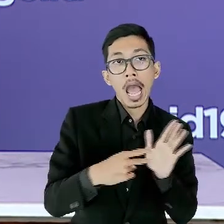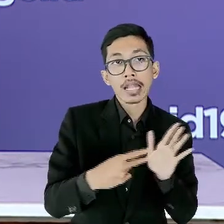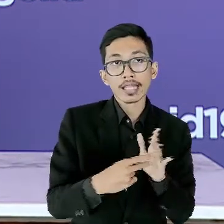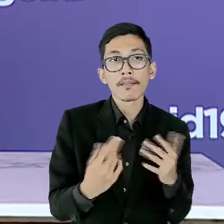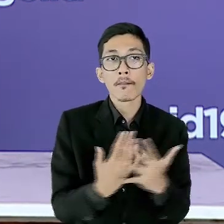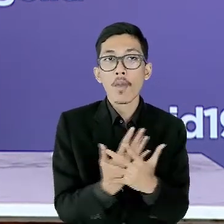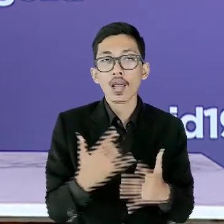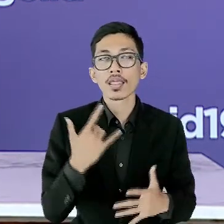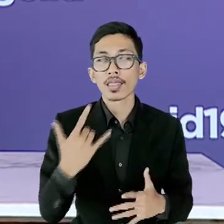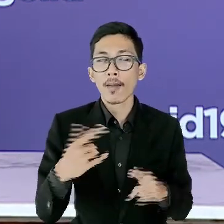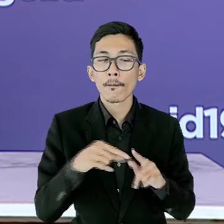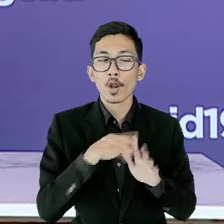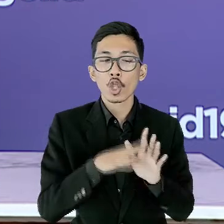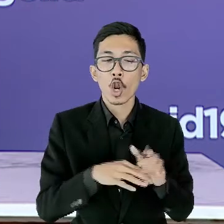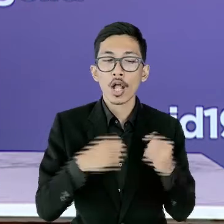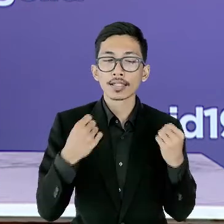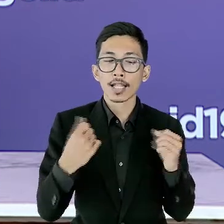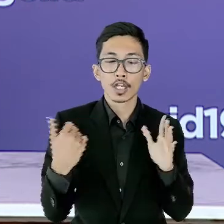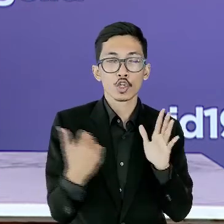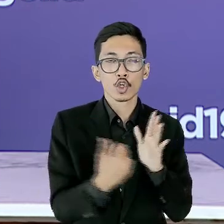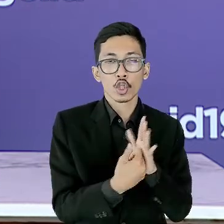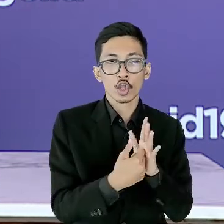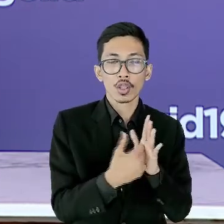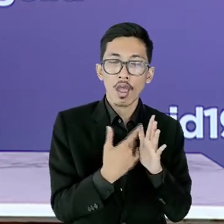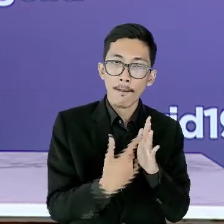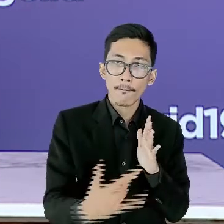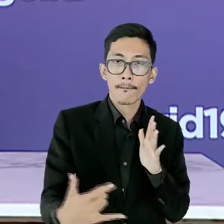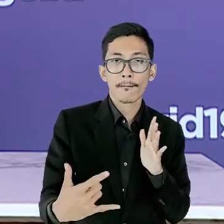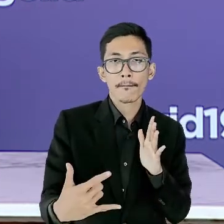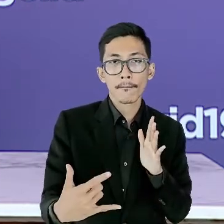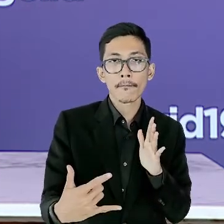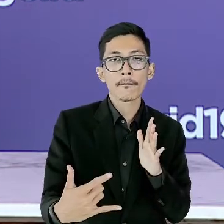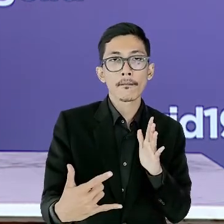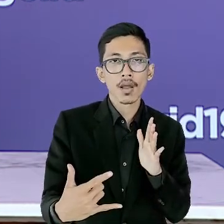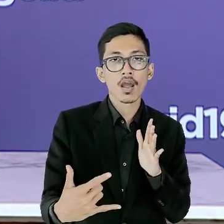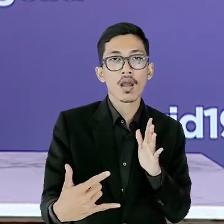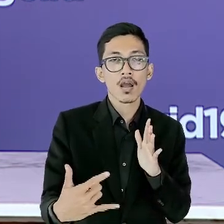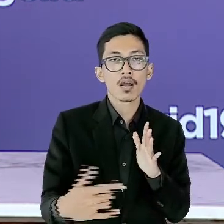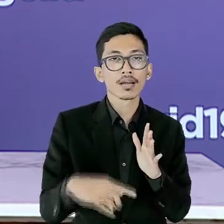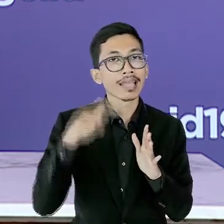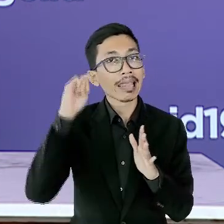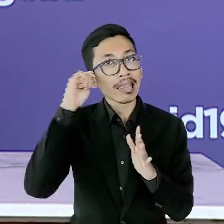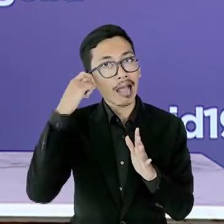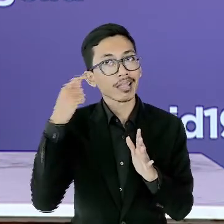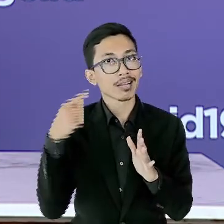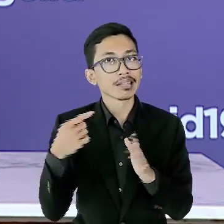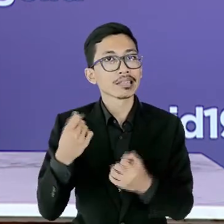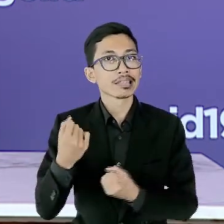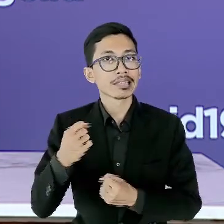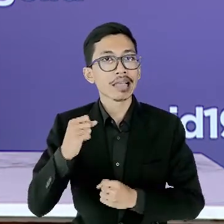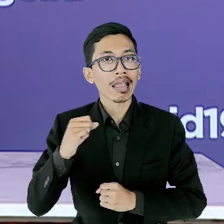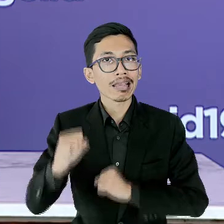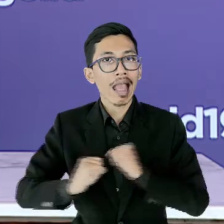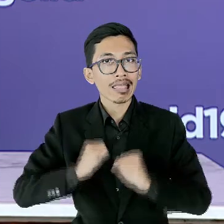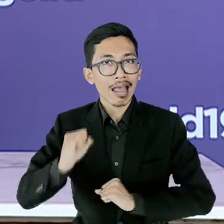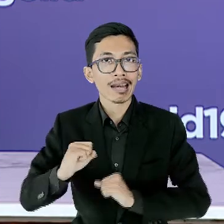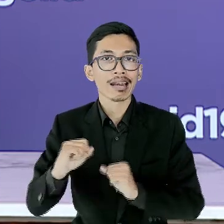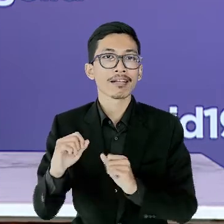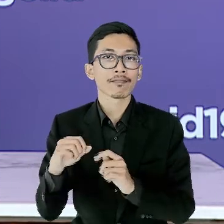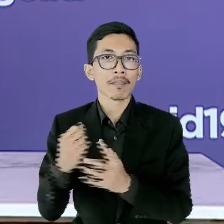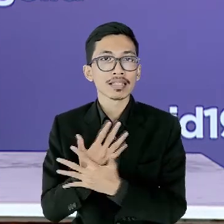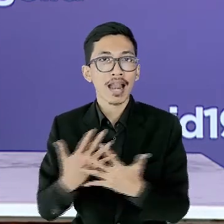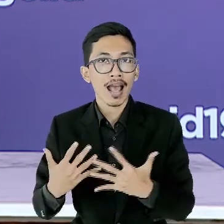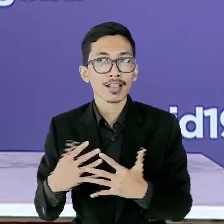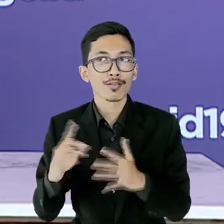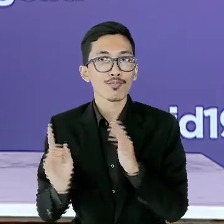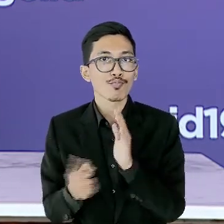lengah. Protokol kesehatan justru harus lebih disiplin diterapkan mengingat kegiatan masyarakat sudah mulai berjalan